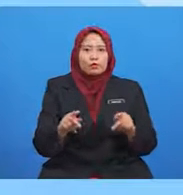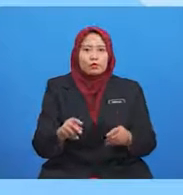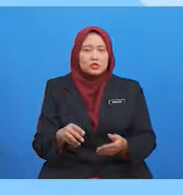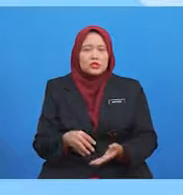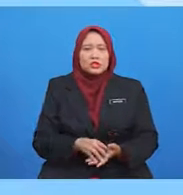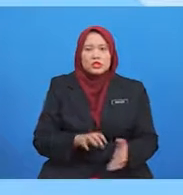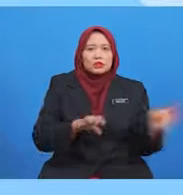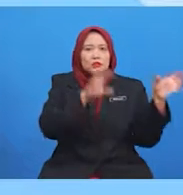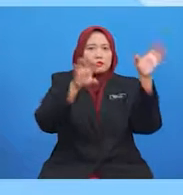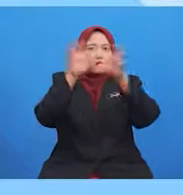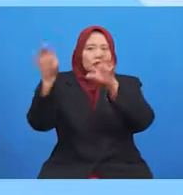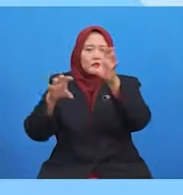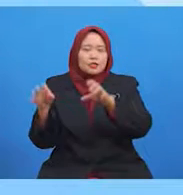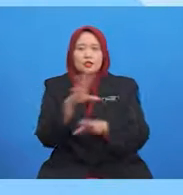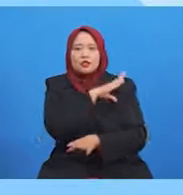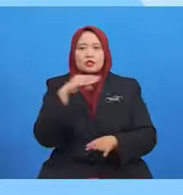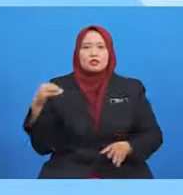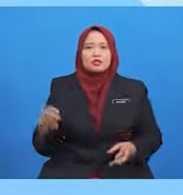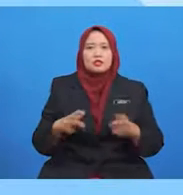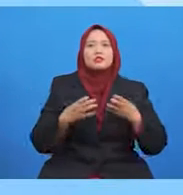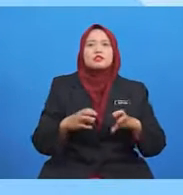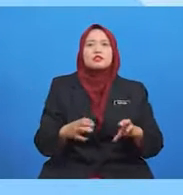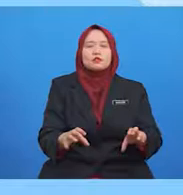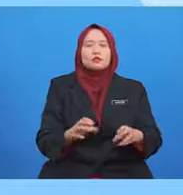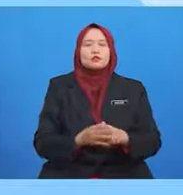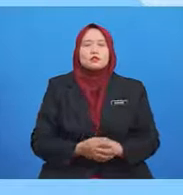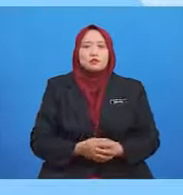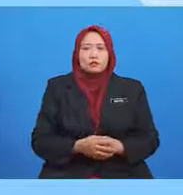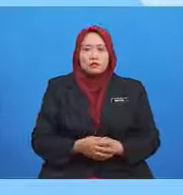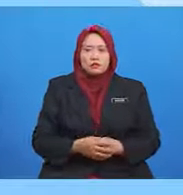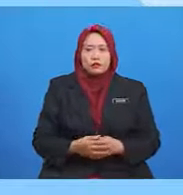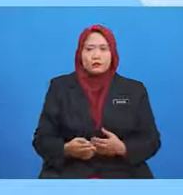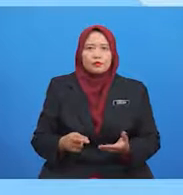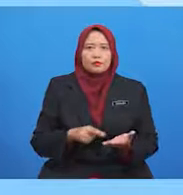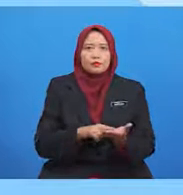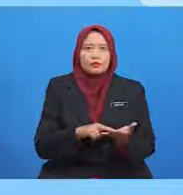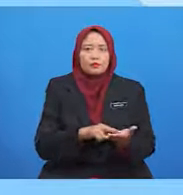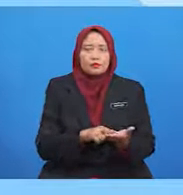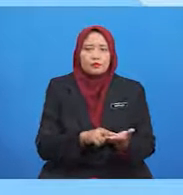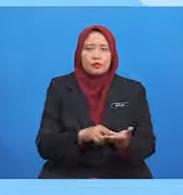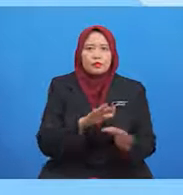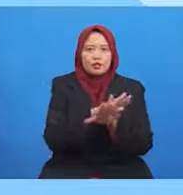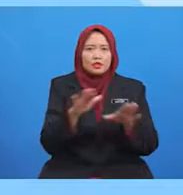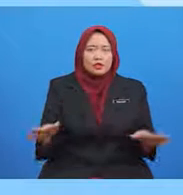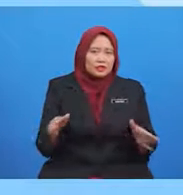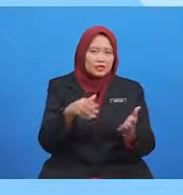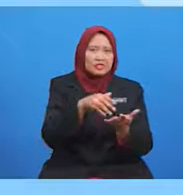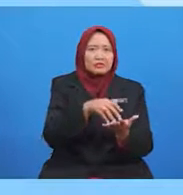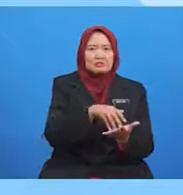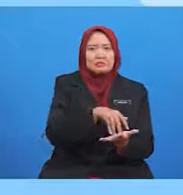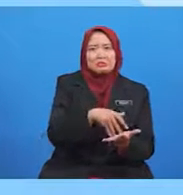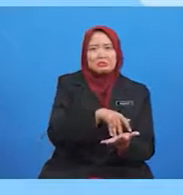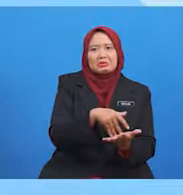stabil memancarkan sinaran radioaktif sehingga nukleus tersebut menjadi lebih stabil.